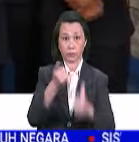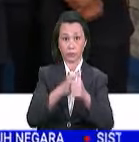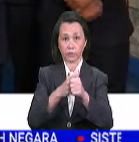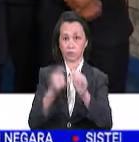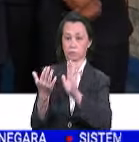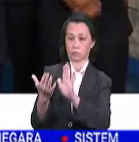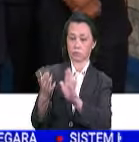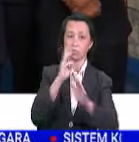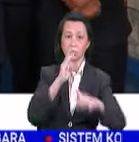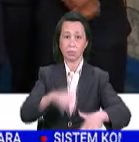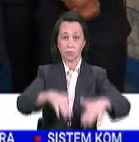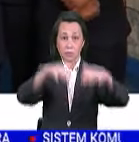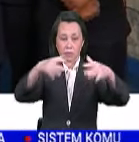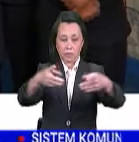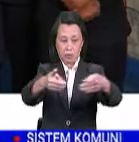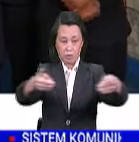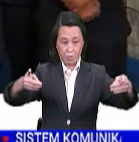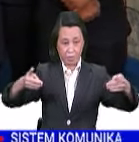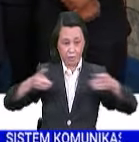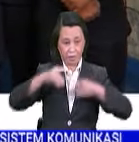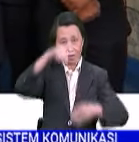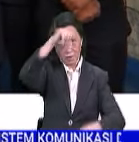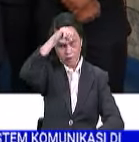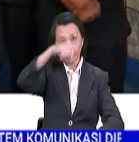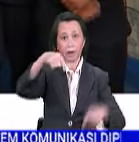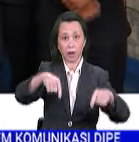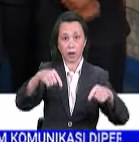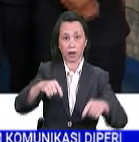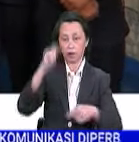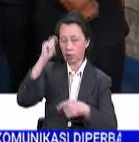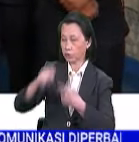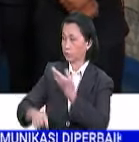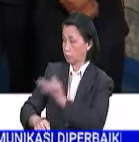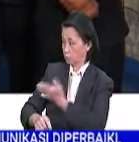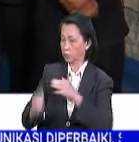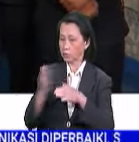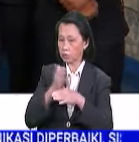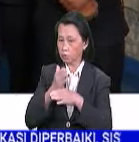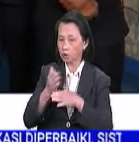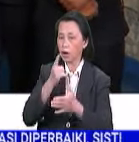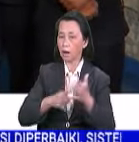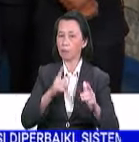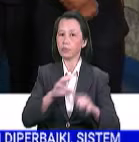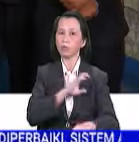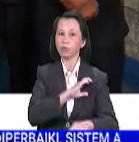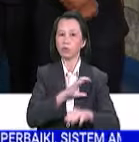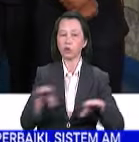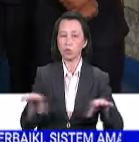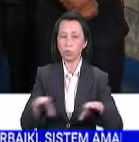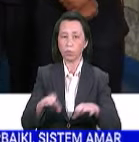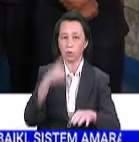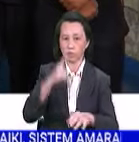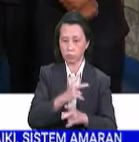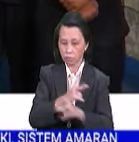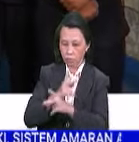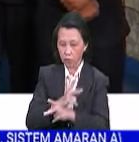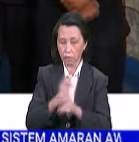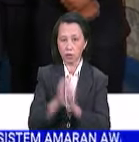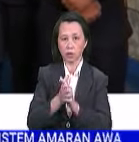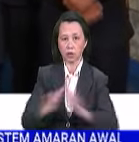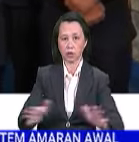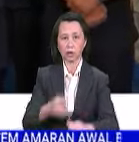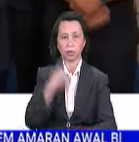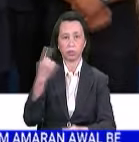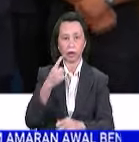situasi banjir di daerah Segamat ini, mungkin boleh Tuan kongsikan apa tindakan yang dilakukan oleh pihak polis dalam memastikan aspek keselamatan ini sentiasa